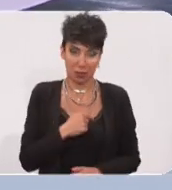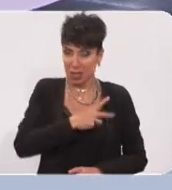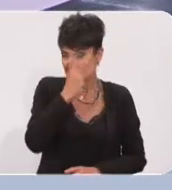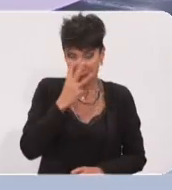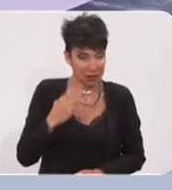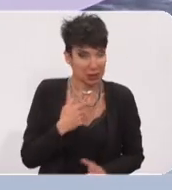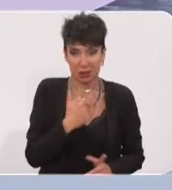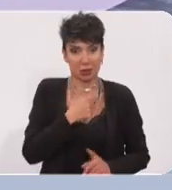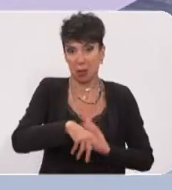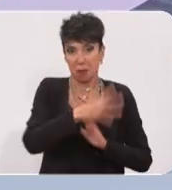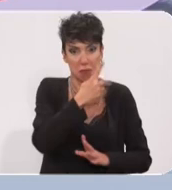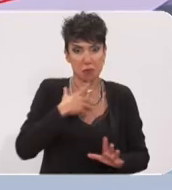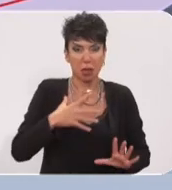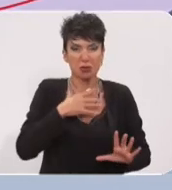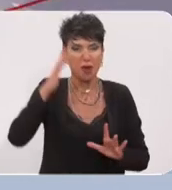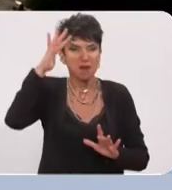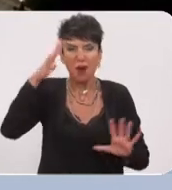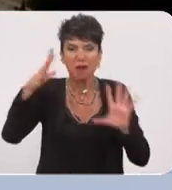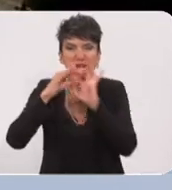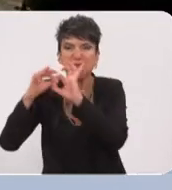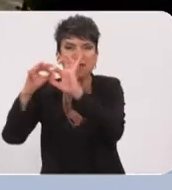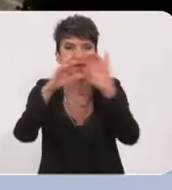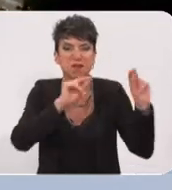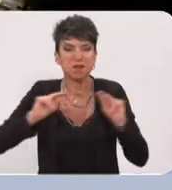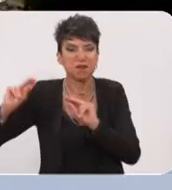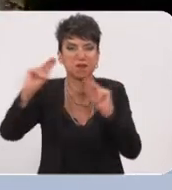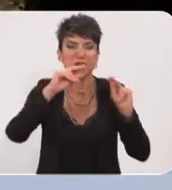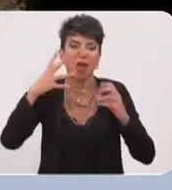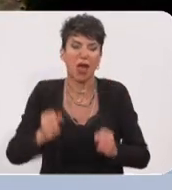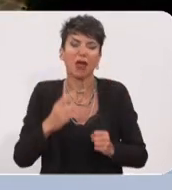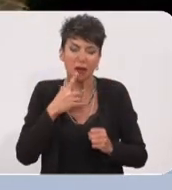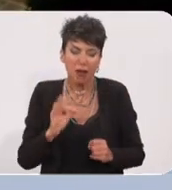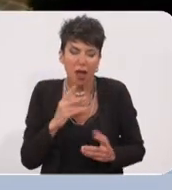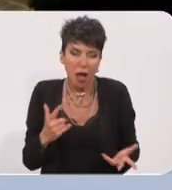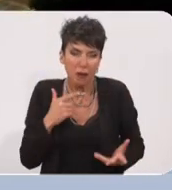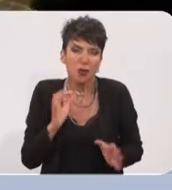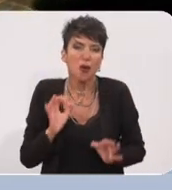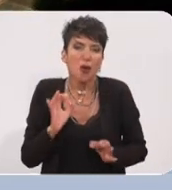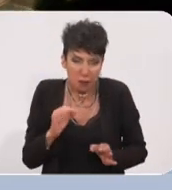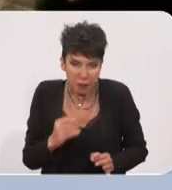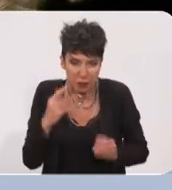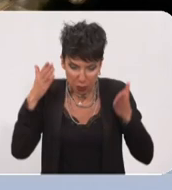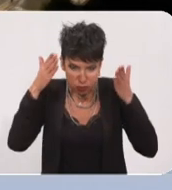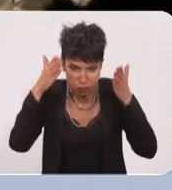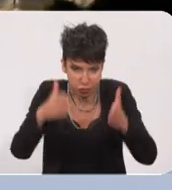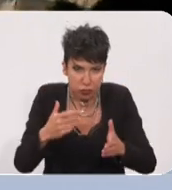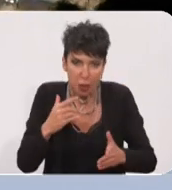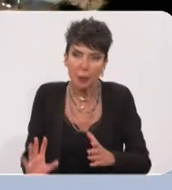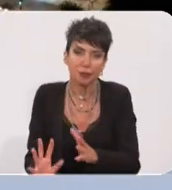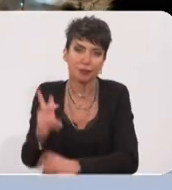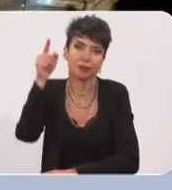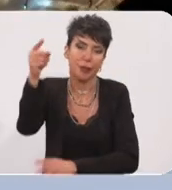θέλετε, ενίσχυσαν και αθώωσαν αυτή την πολιτική και τροφοδότησαν και τον παραδοσιακό εκφραστή της που ήταν και είναι η Νέα Δημοκρατία. Τώρα, όσον